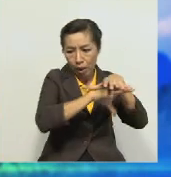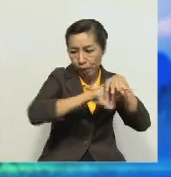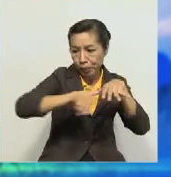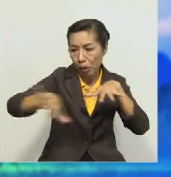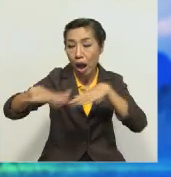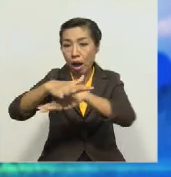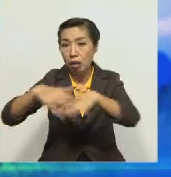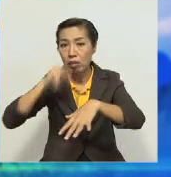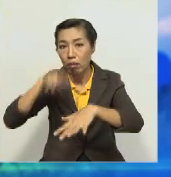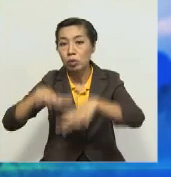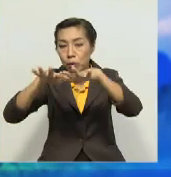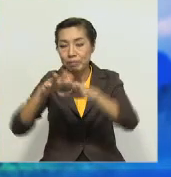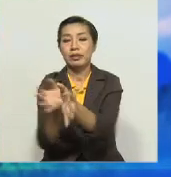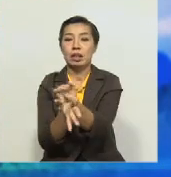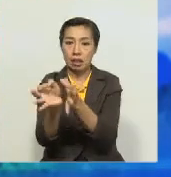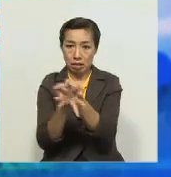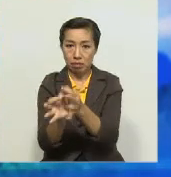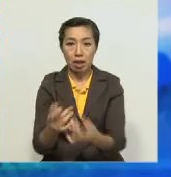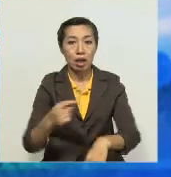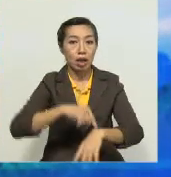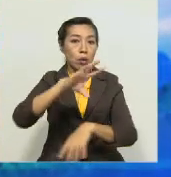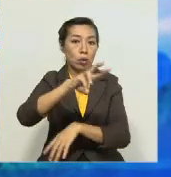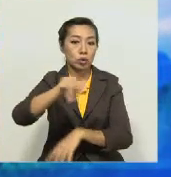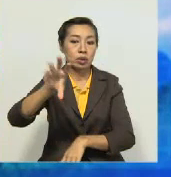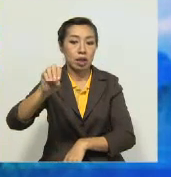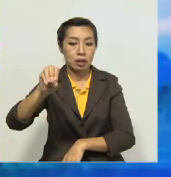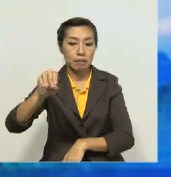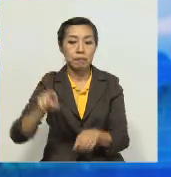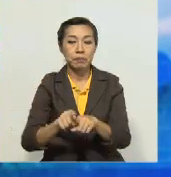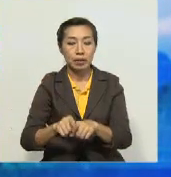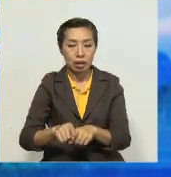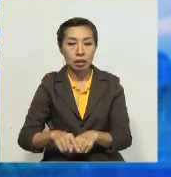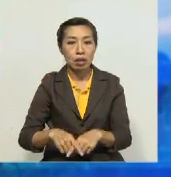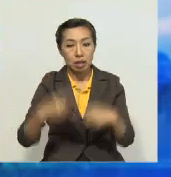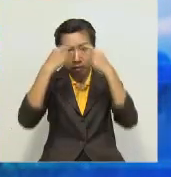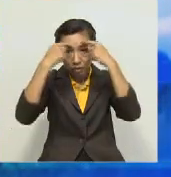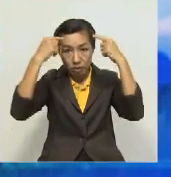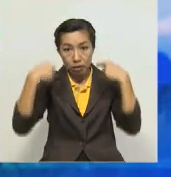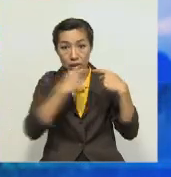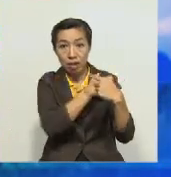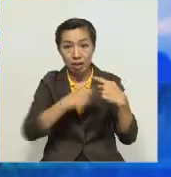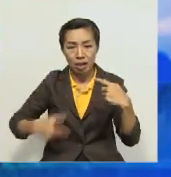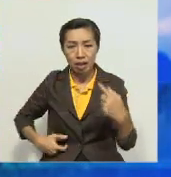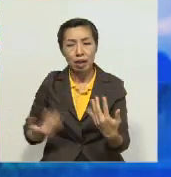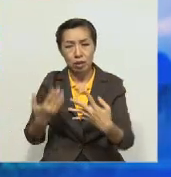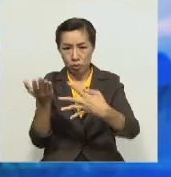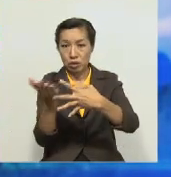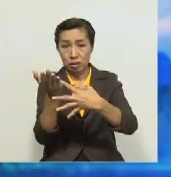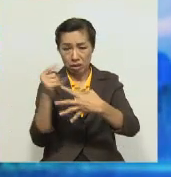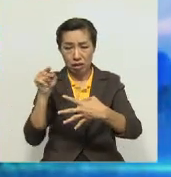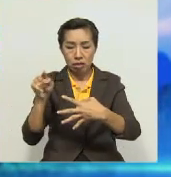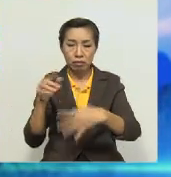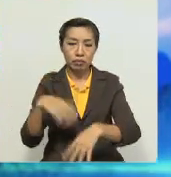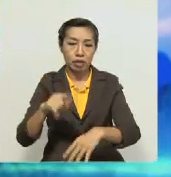่างการเกศตร18 นาลิกา 50ทีทุนกระม่อมยิอุบนรฐราชกญญาสิริวัฒนาพัวดี